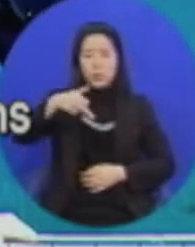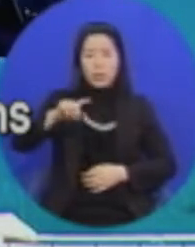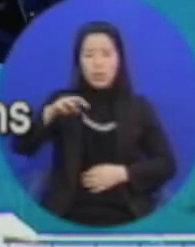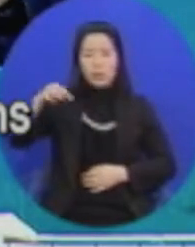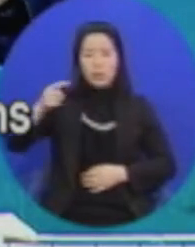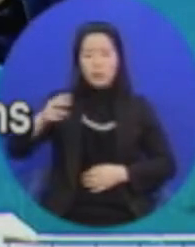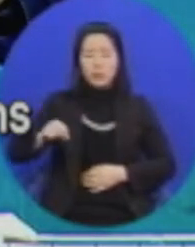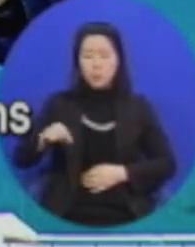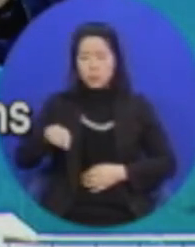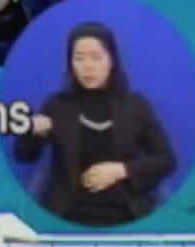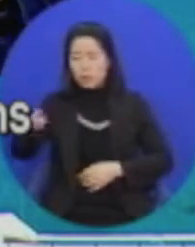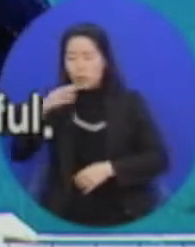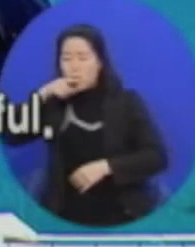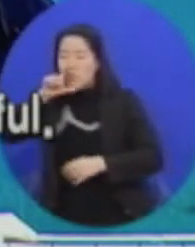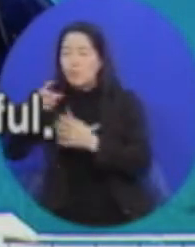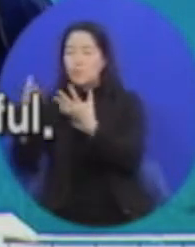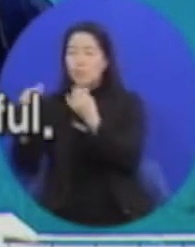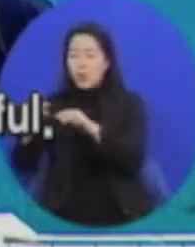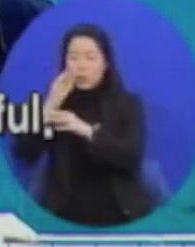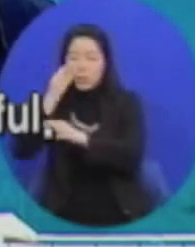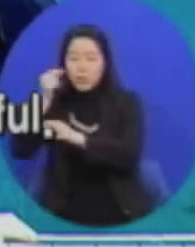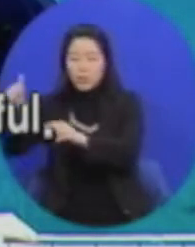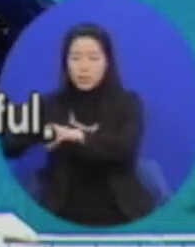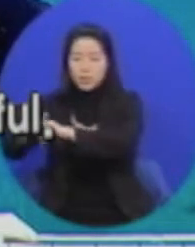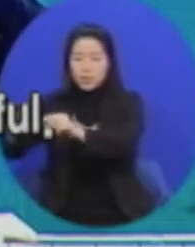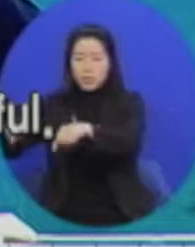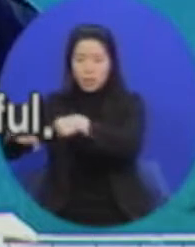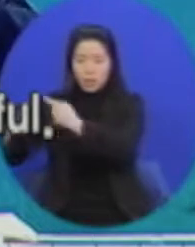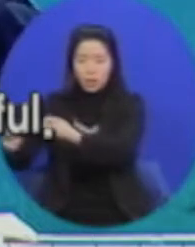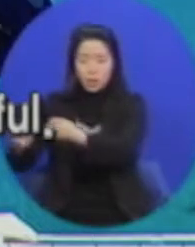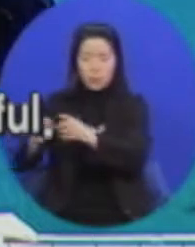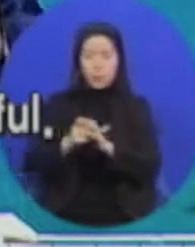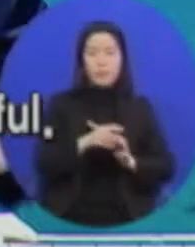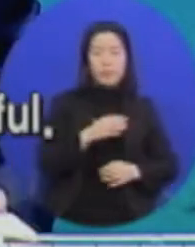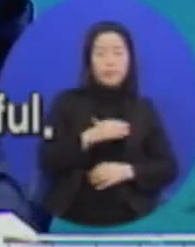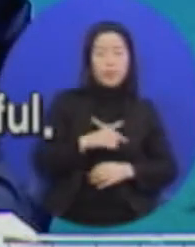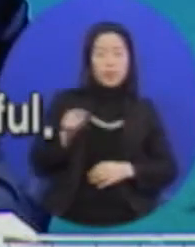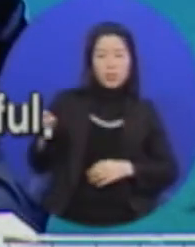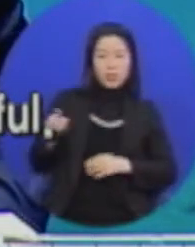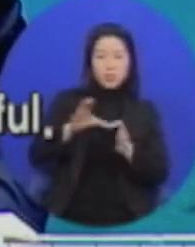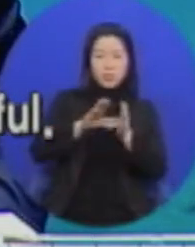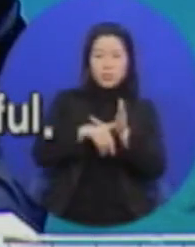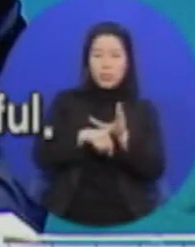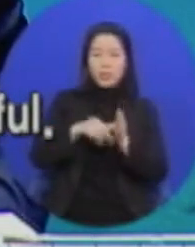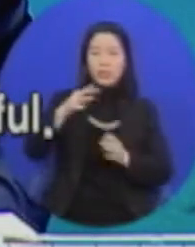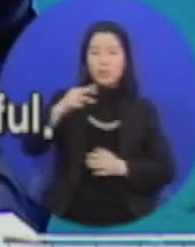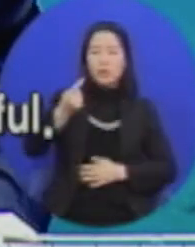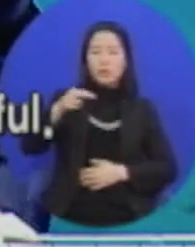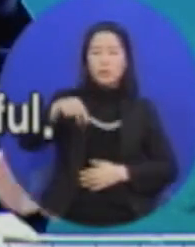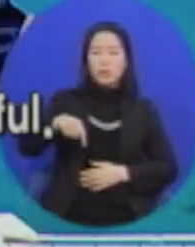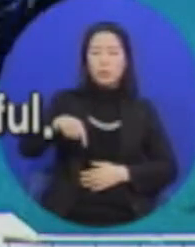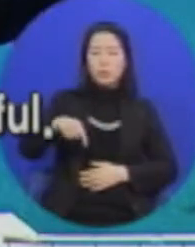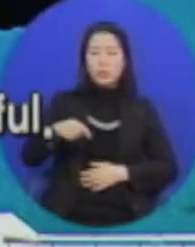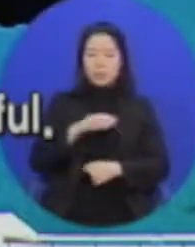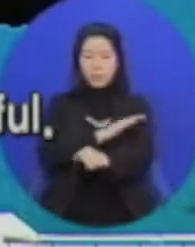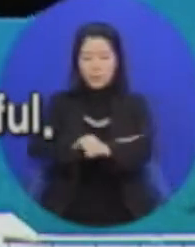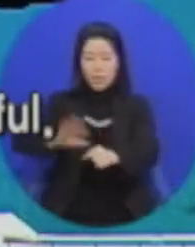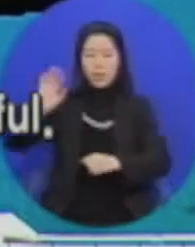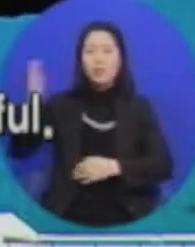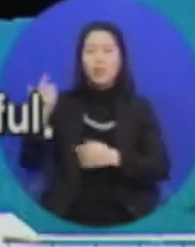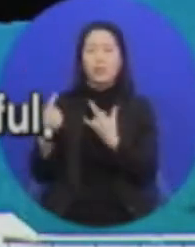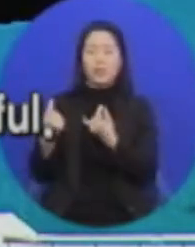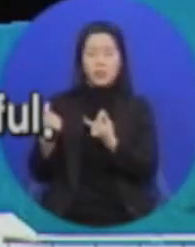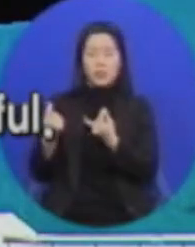이사를 갔고 그 때는 아브라함의 조까 로우 시 형통한 것처럼 보였죠 아브라함은 3 골짜기